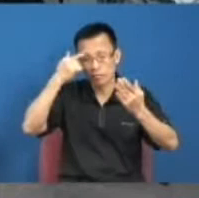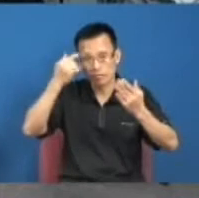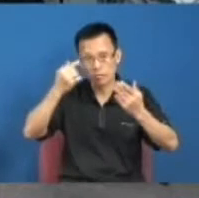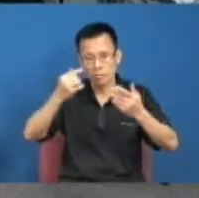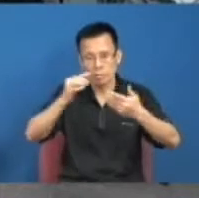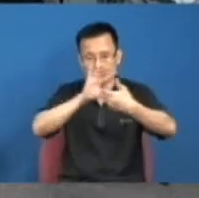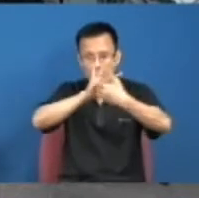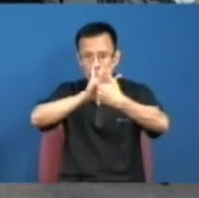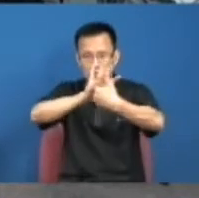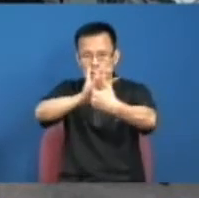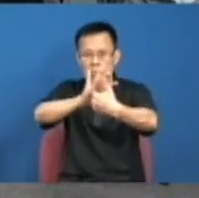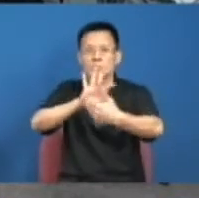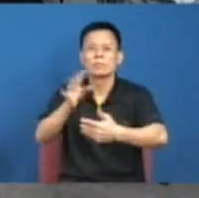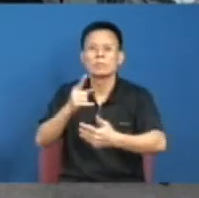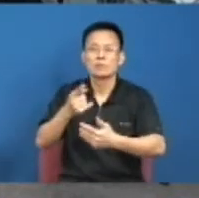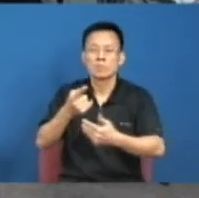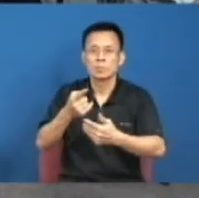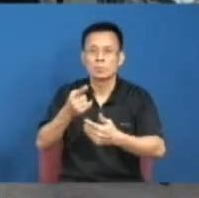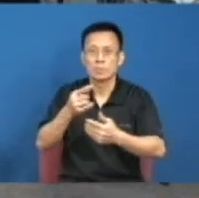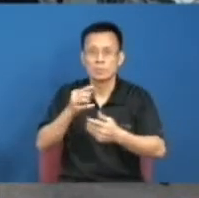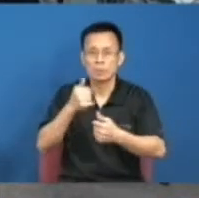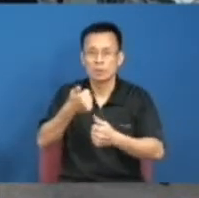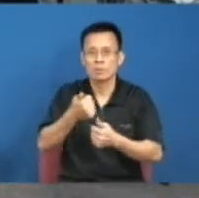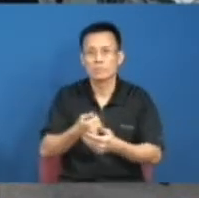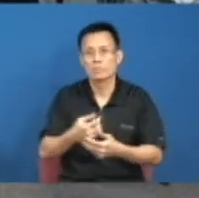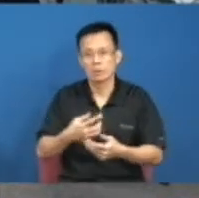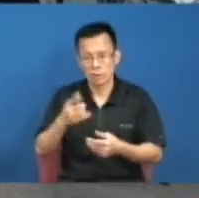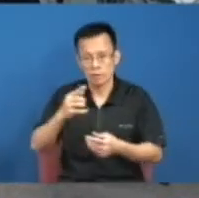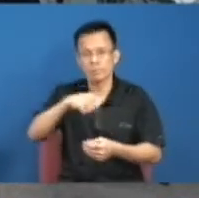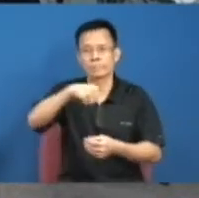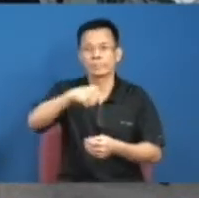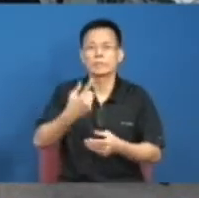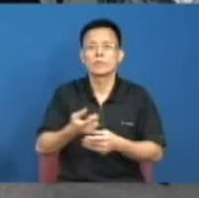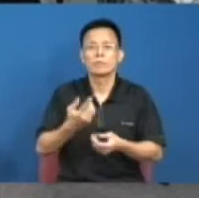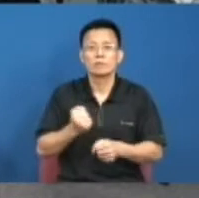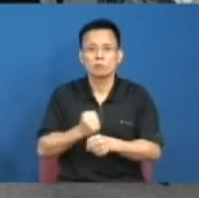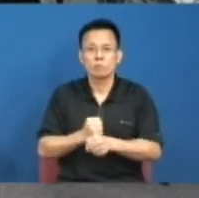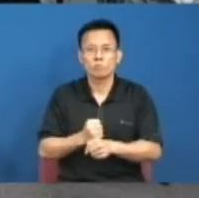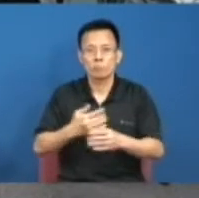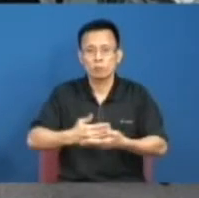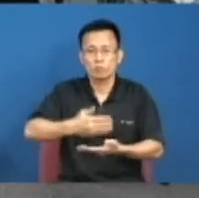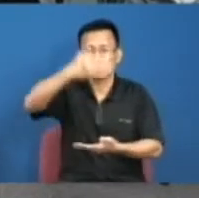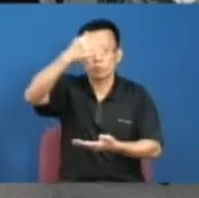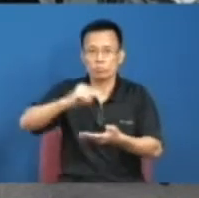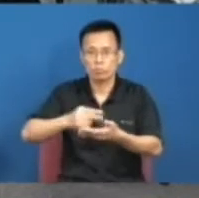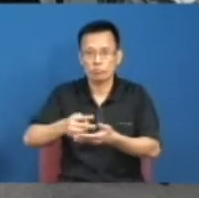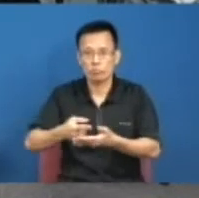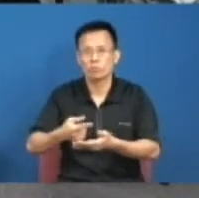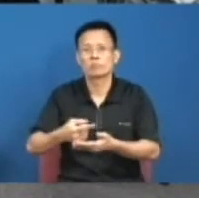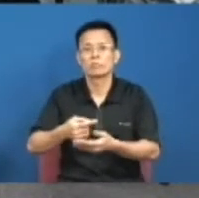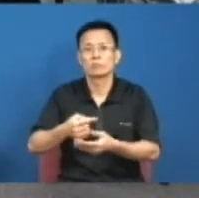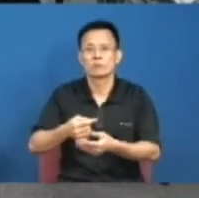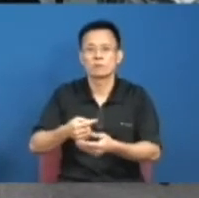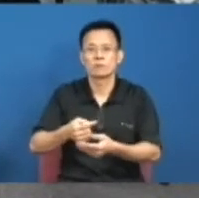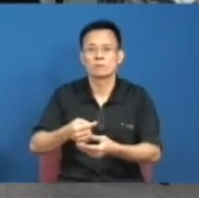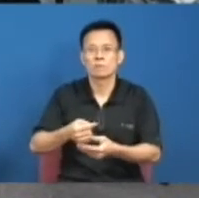眼流曬眼淚嘅喎。葡式即係建築嗰方面你點睇啊？ 而家因為我哋而家做嗰啲樓宇維修咧，其實要做翻轉頭㗎，係 嘛？ 就要用小 反其